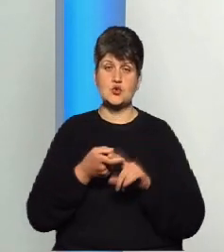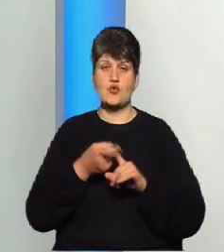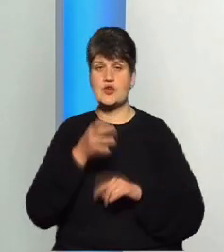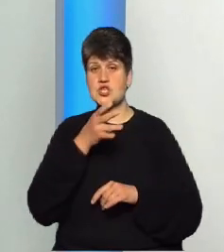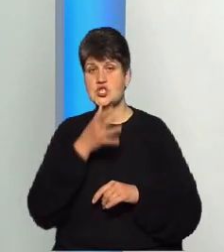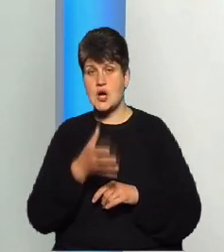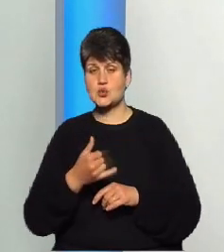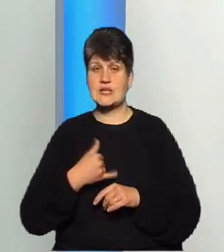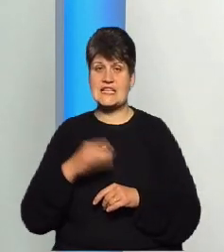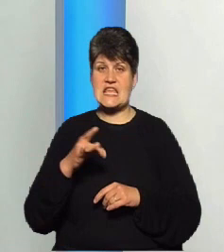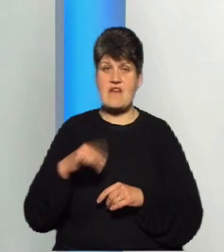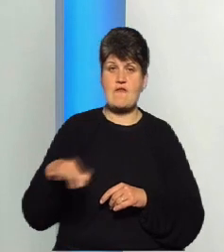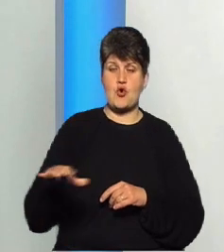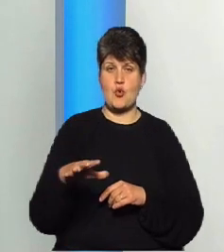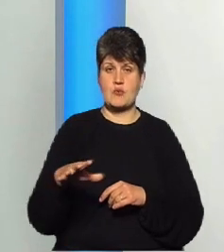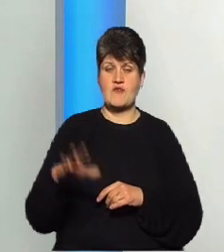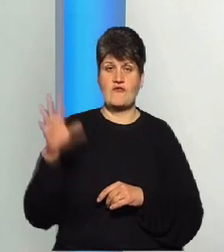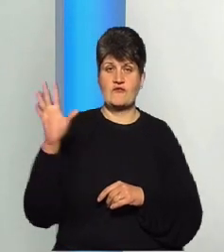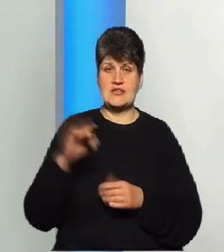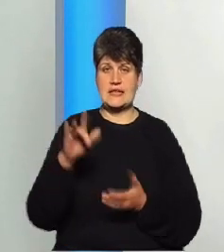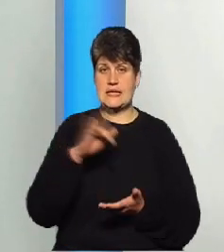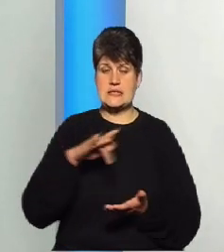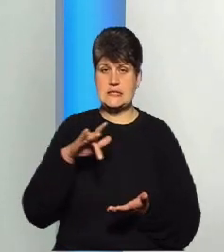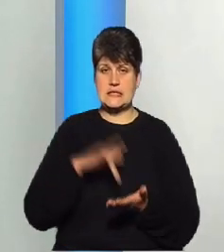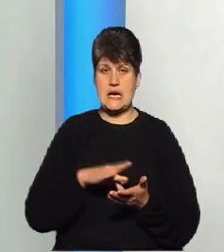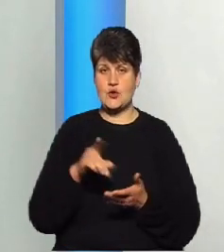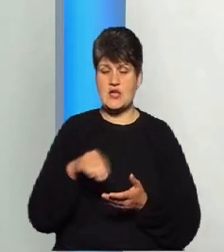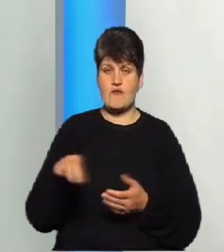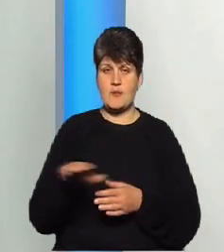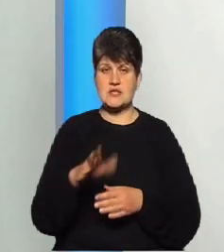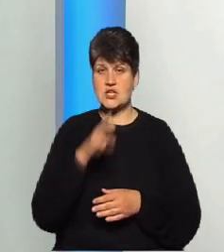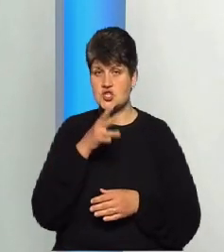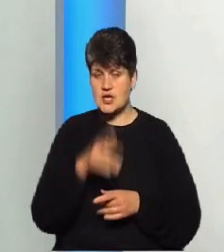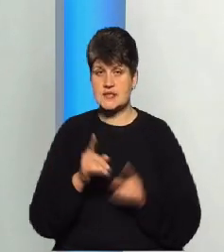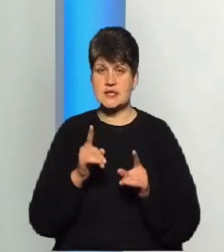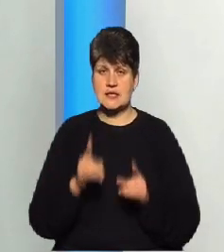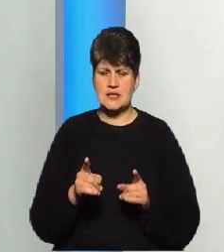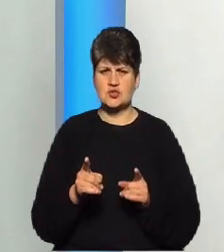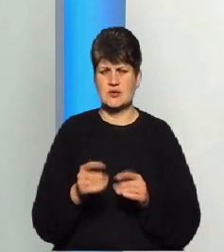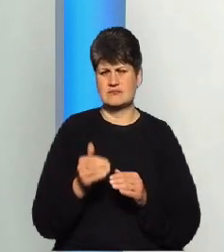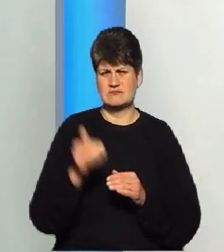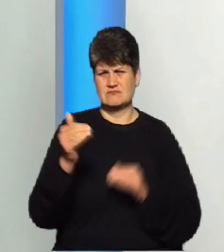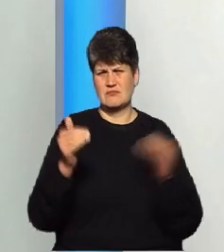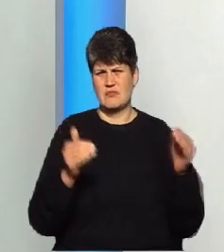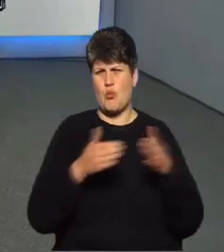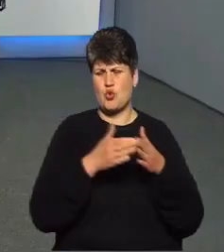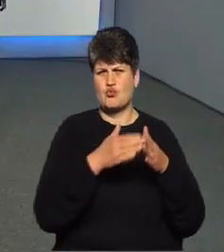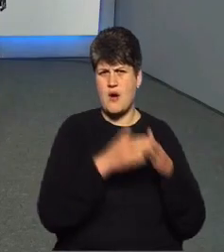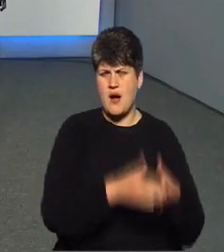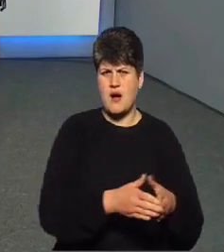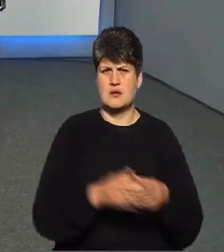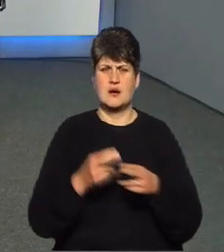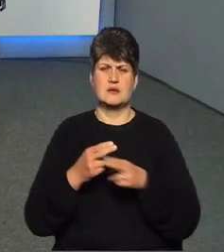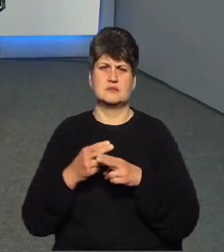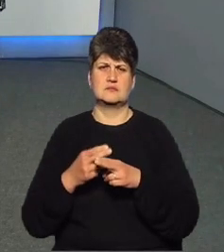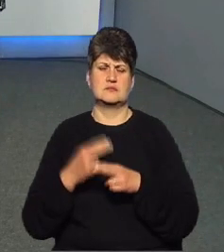вся на центральноєвропейському часі, лише за винятком крайніх там Португалії, Великобританії, Ірландії, Ісландії. І